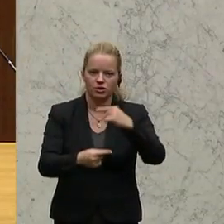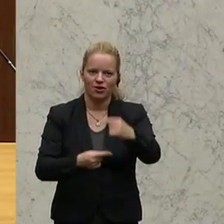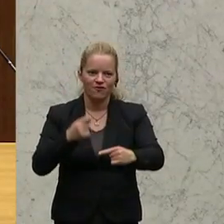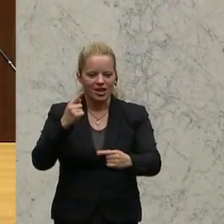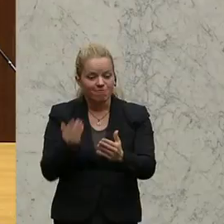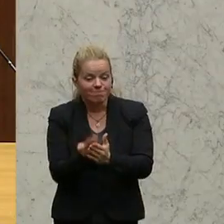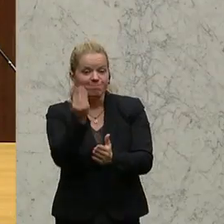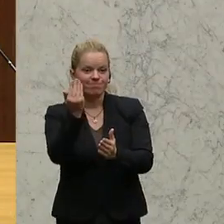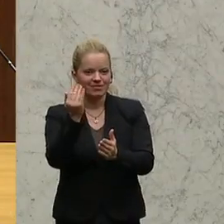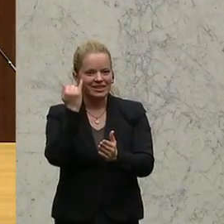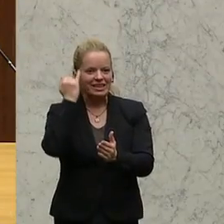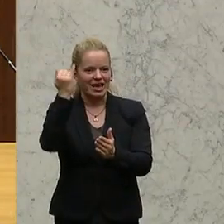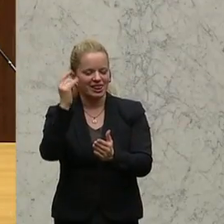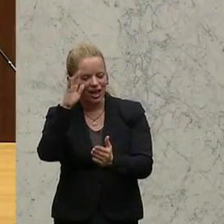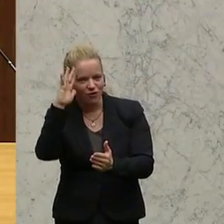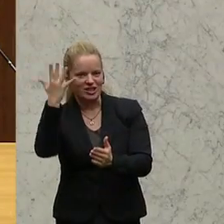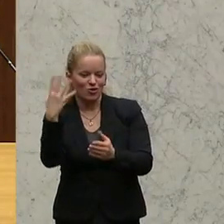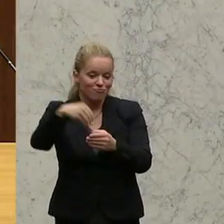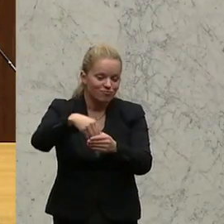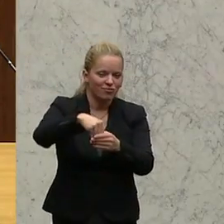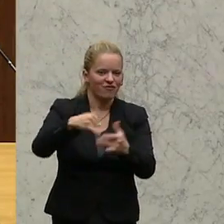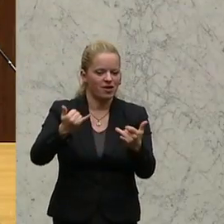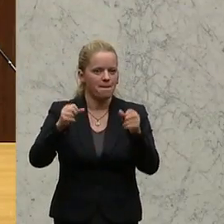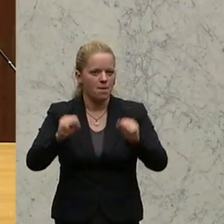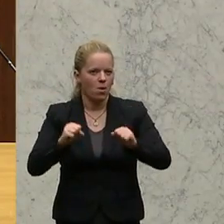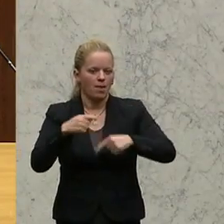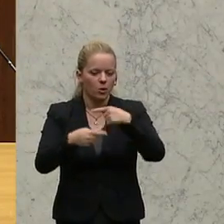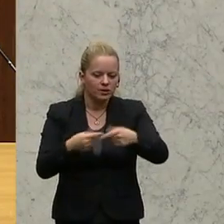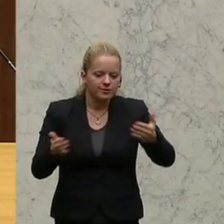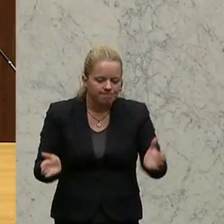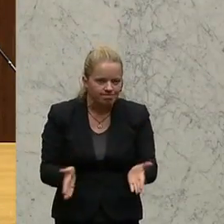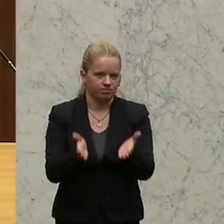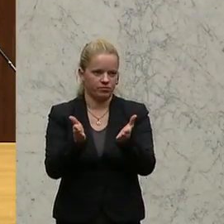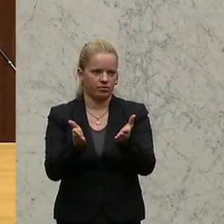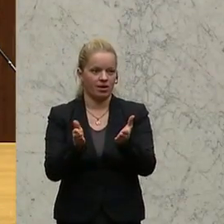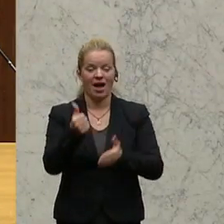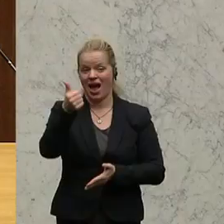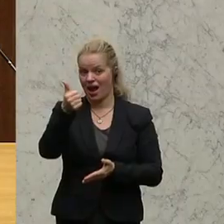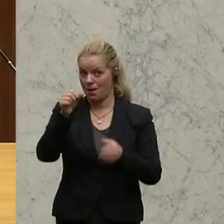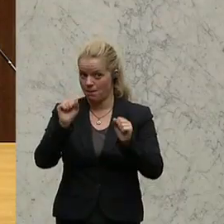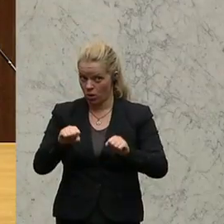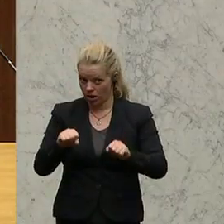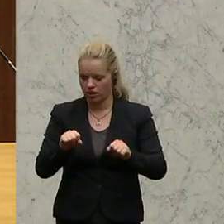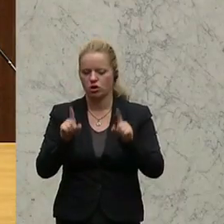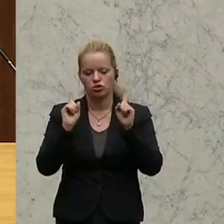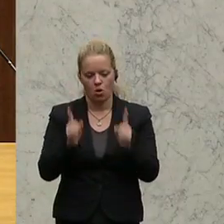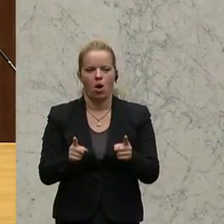generieren. Und ein Thema ist es natürlich, diese Prozesse möglichst offen zu gestalten. Denn die